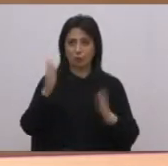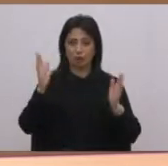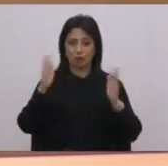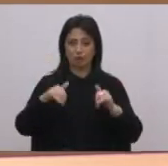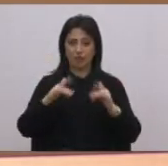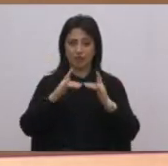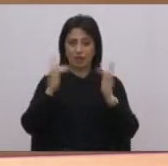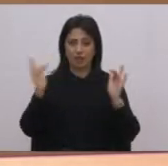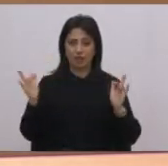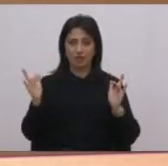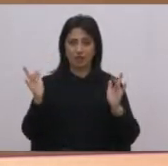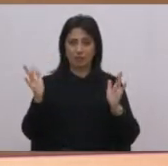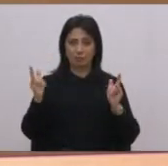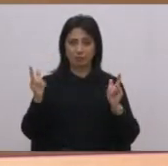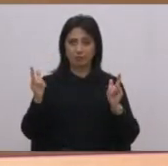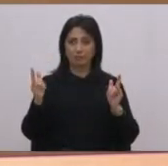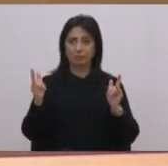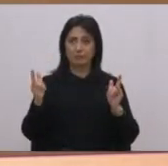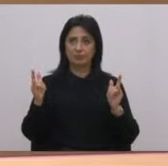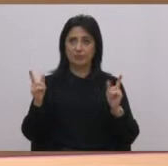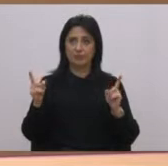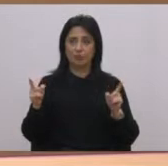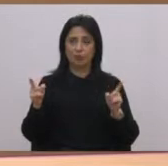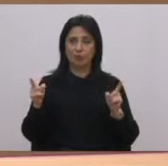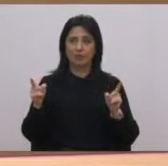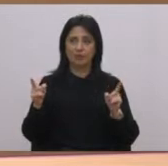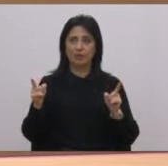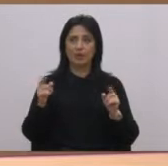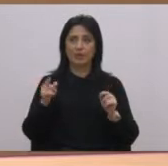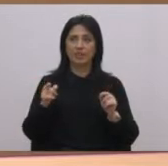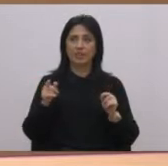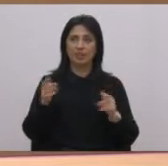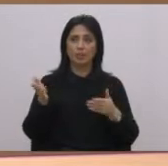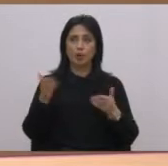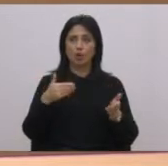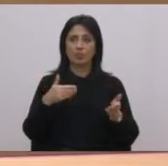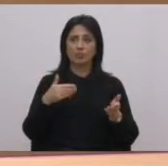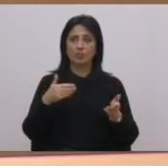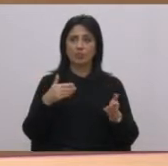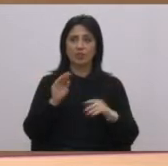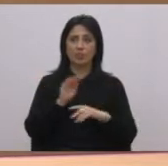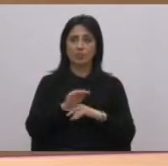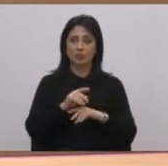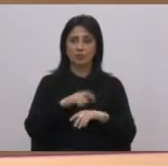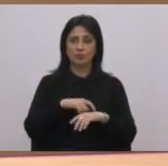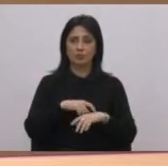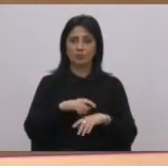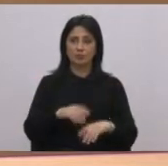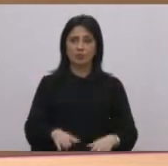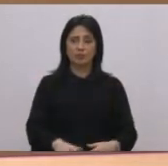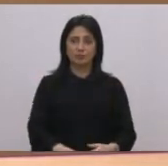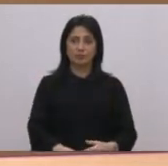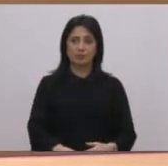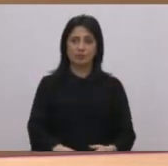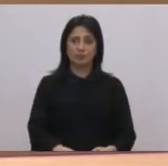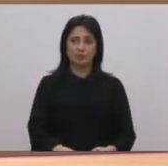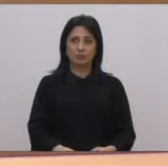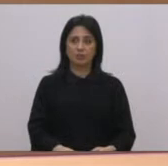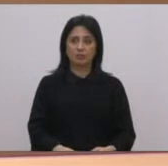hidi. Am monacuetse. Tu ai moițuiet, tu ce izlea da imatet.